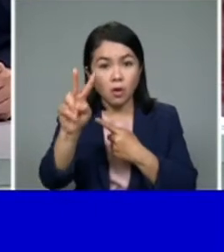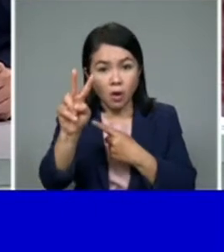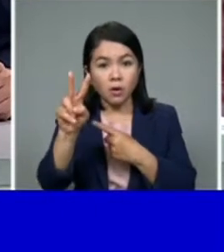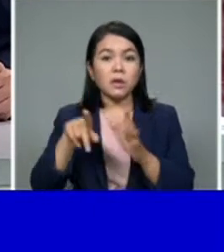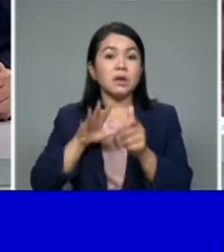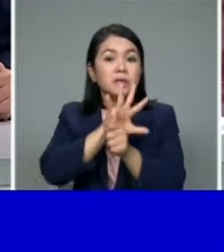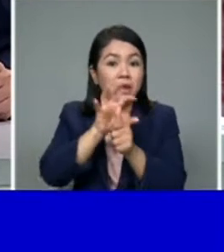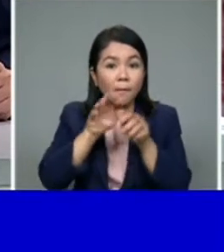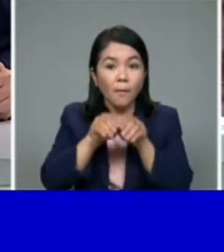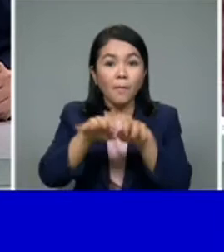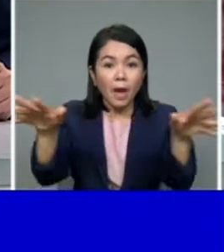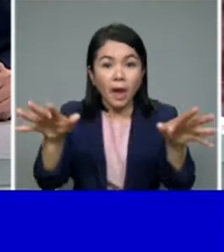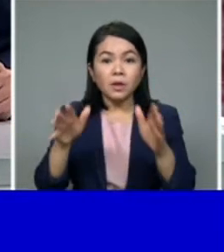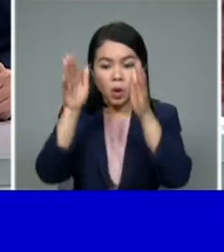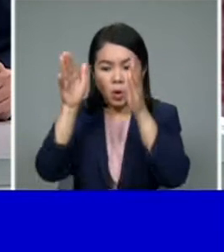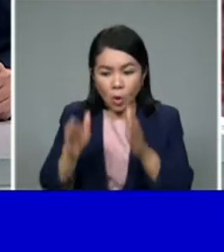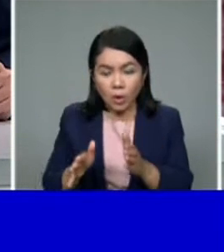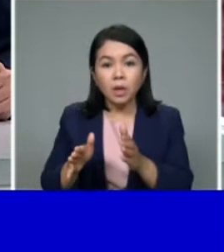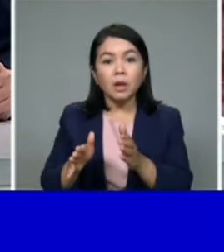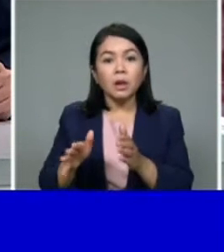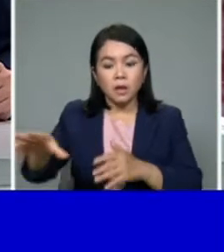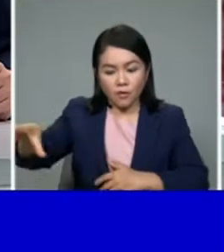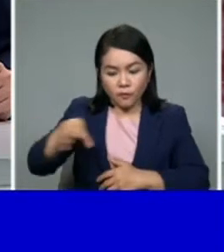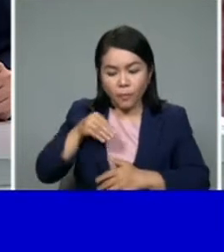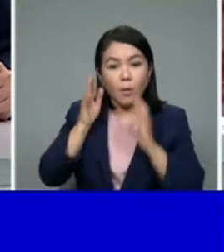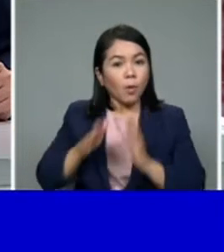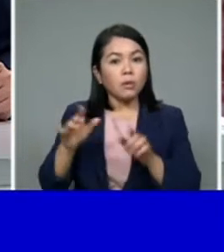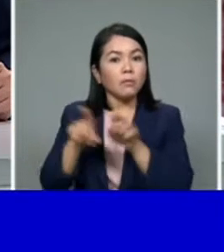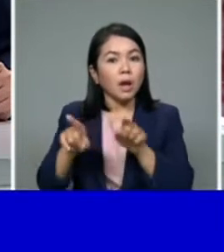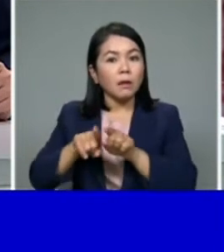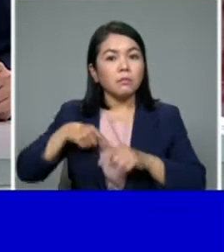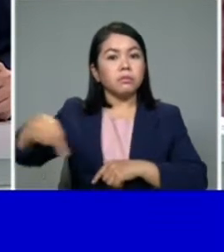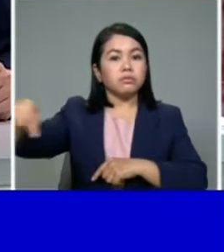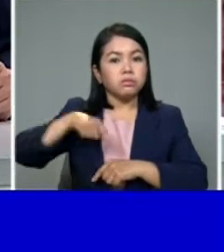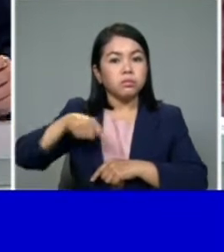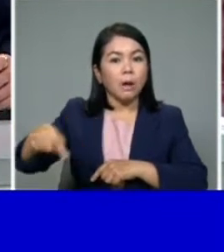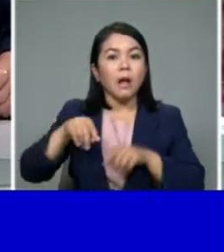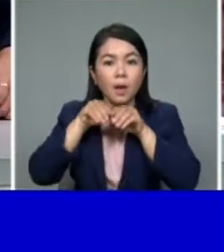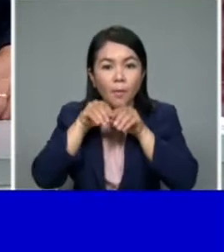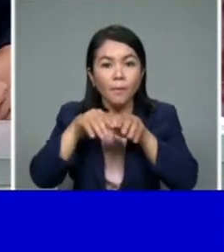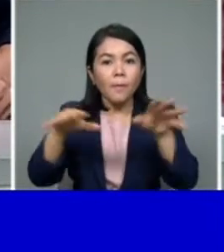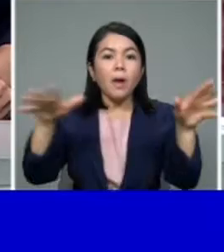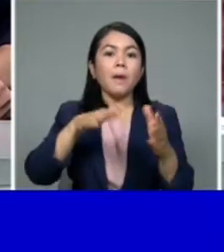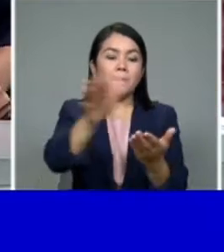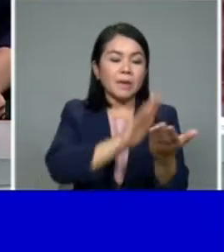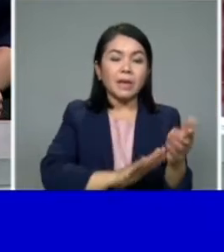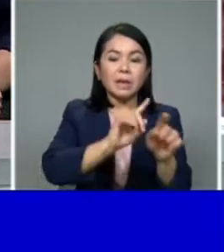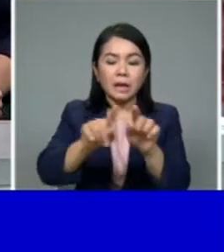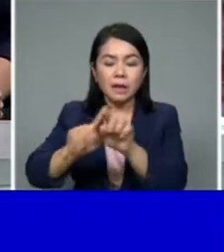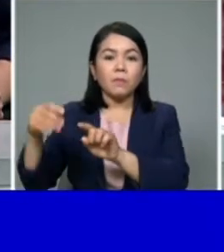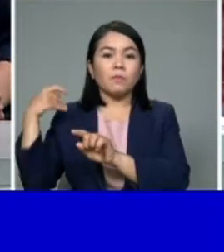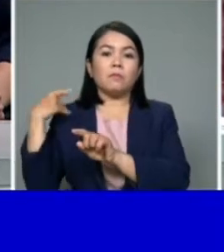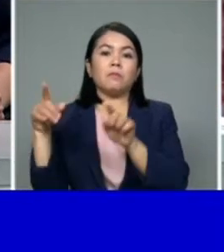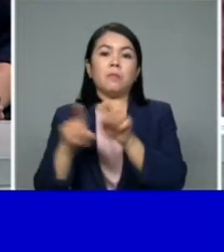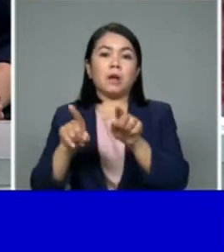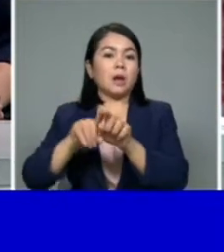คนี้ติดต่อจากคนสู่คนและ3นะครับมันเกิดการแพร่ระบาดไปหลายประเทศทั่วโลกนั่นเองนะครับคือรากศัพท์คำว่าแพนเนี่ยมันมาจากค